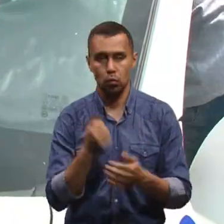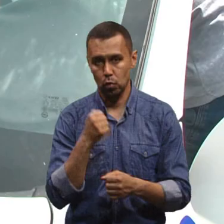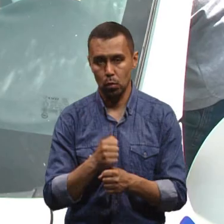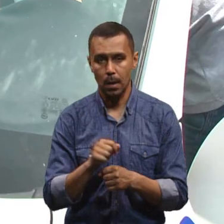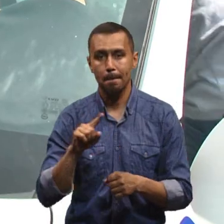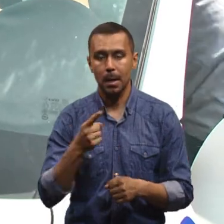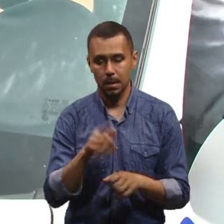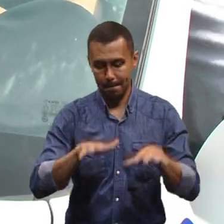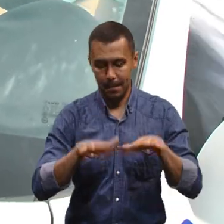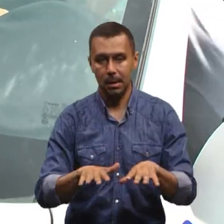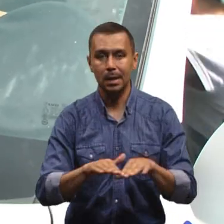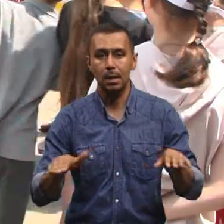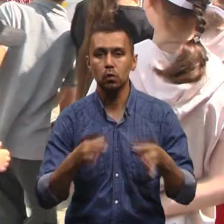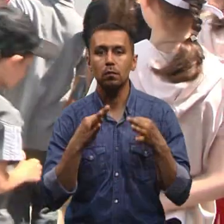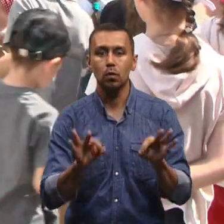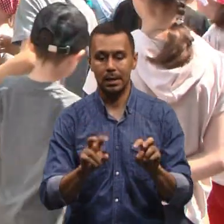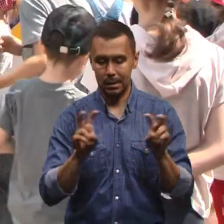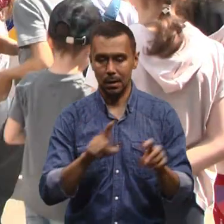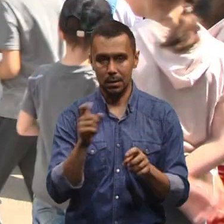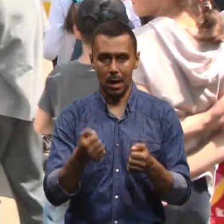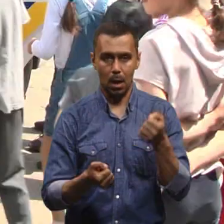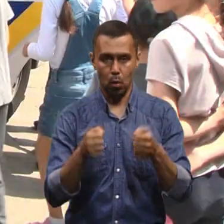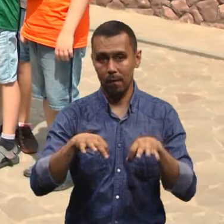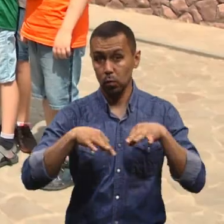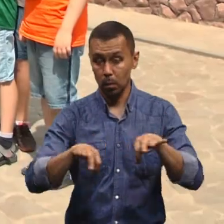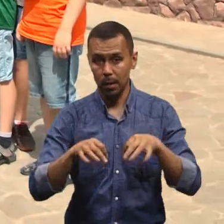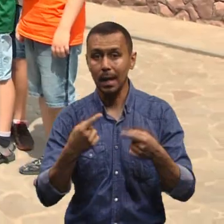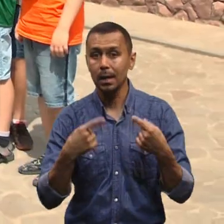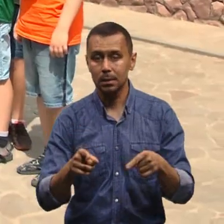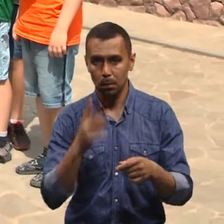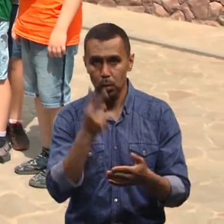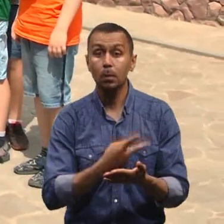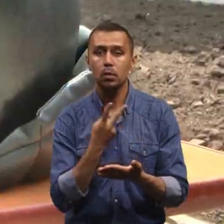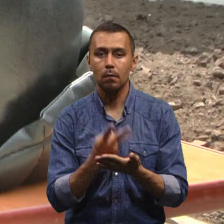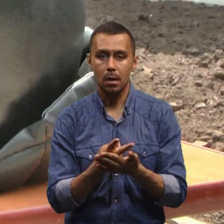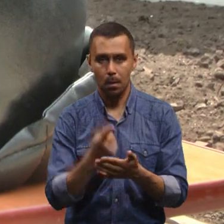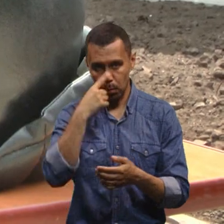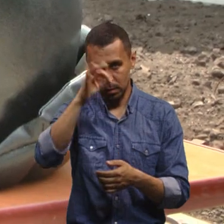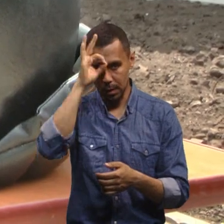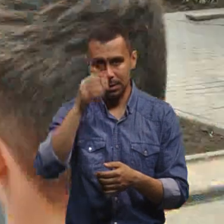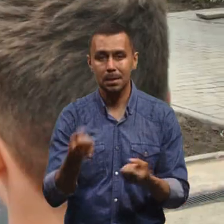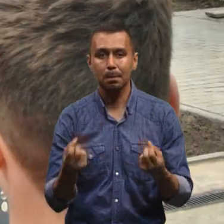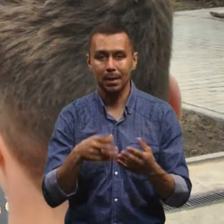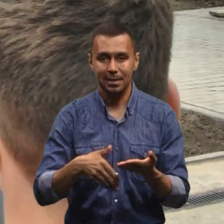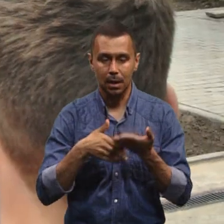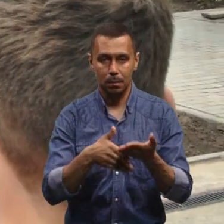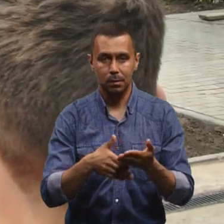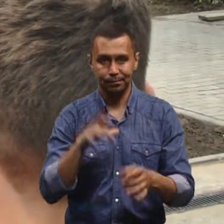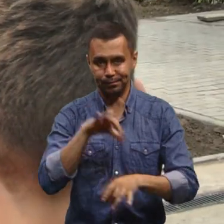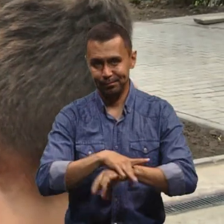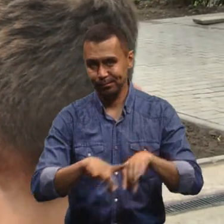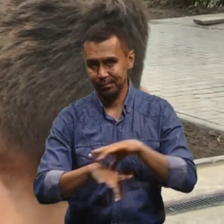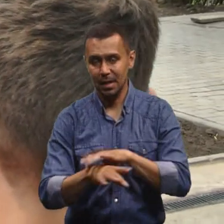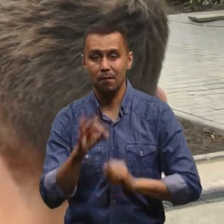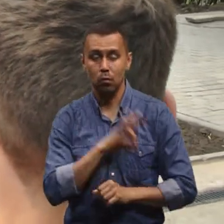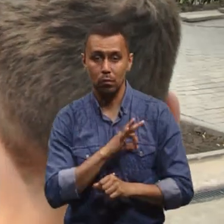На першій локації дітям дозволили сісти за кермо автомобіля, на іншій продемонстрували поліцейські спецзасоби. Кайданки ми